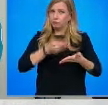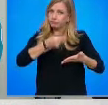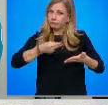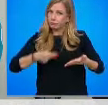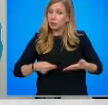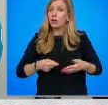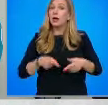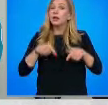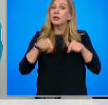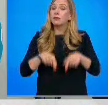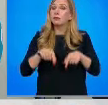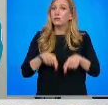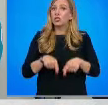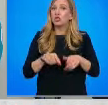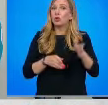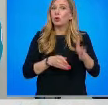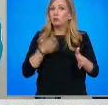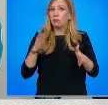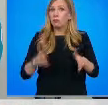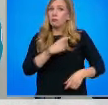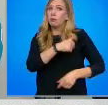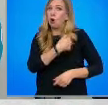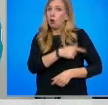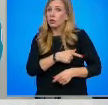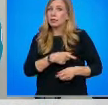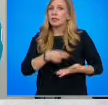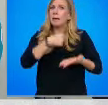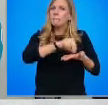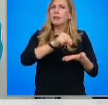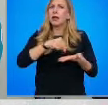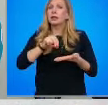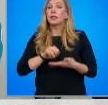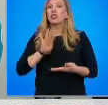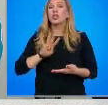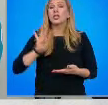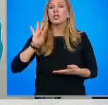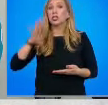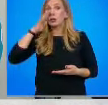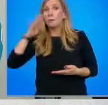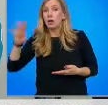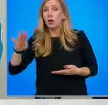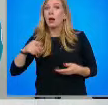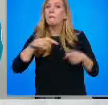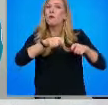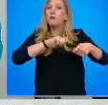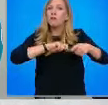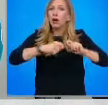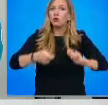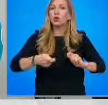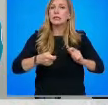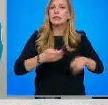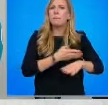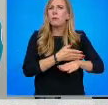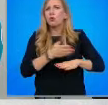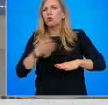период болницата е разплатила 44 милиона по фактури за просрочени задължения